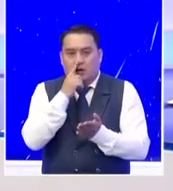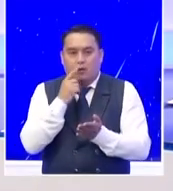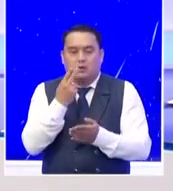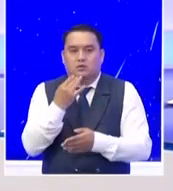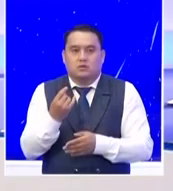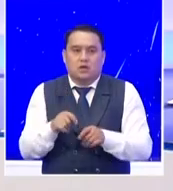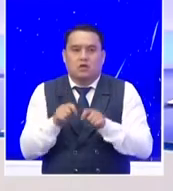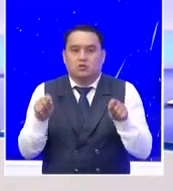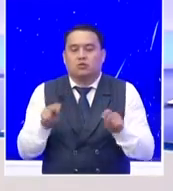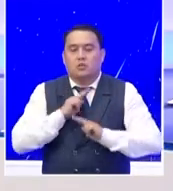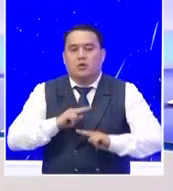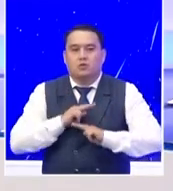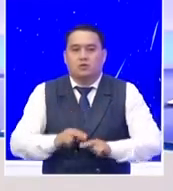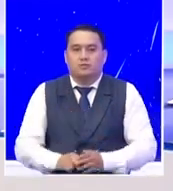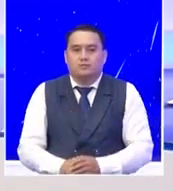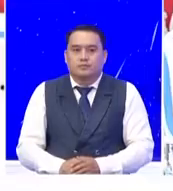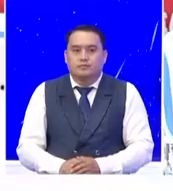бірқатар жаңа жұмыс орны да құрылды.